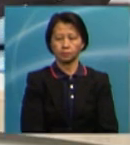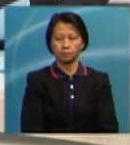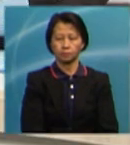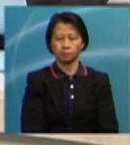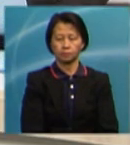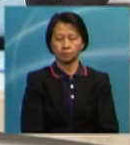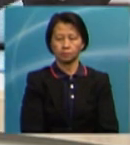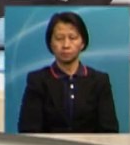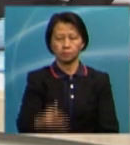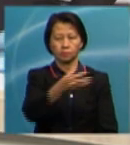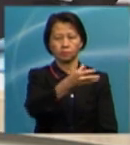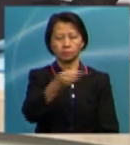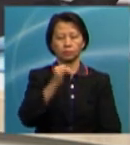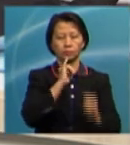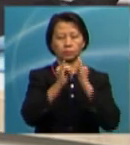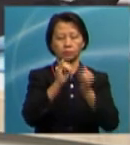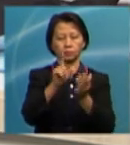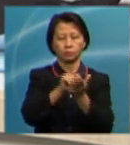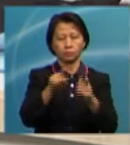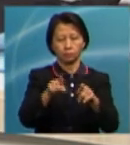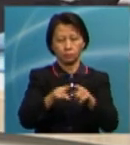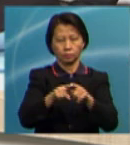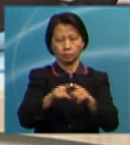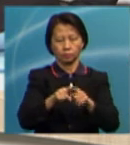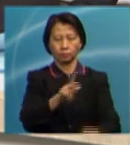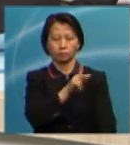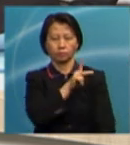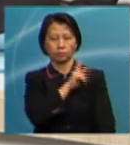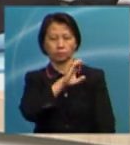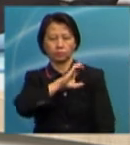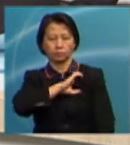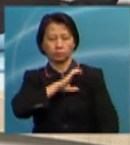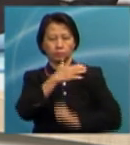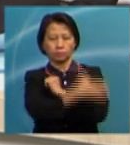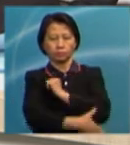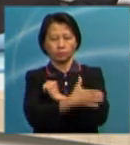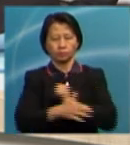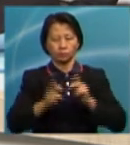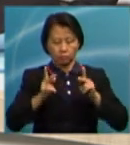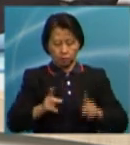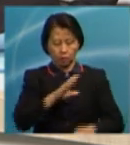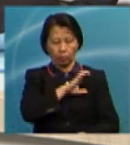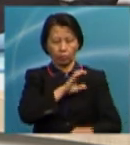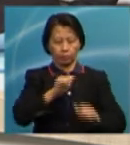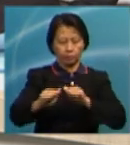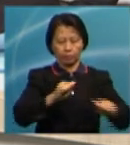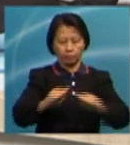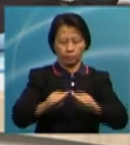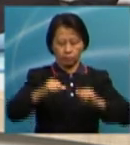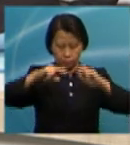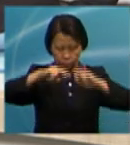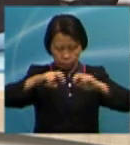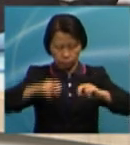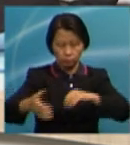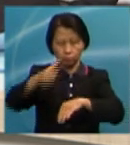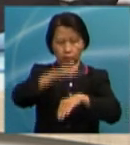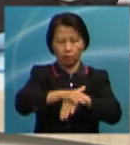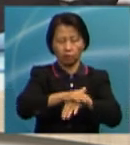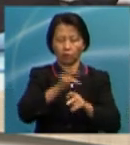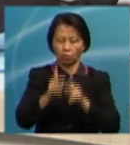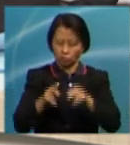kemungkinan dan dalam sidang media yang sama juga ketua polis negara berkata pihak polis mempergiatkan siasatan ke atas